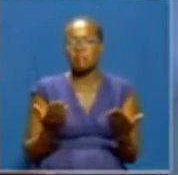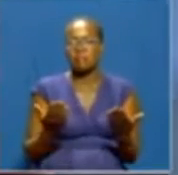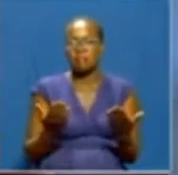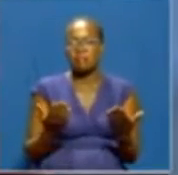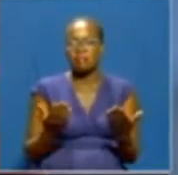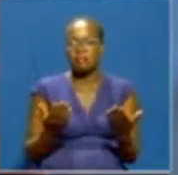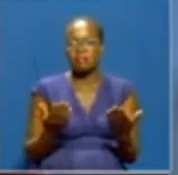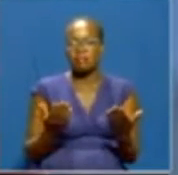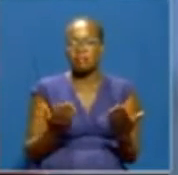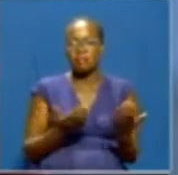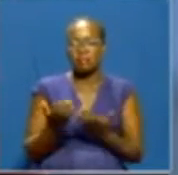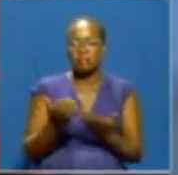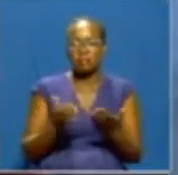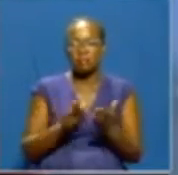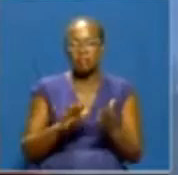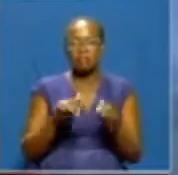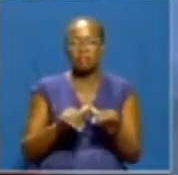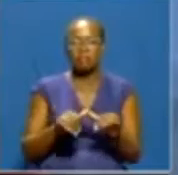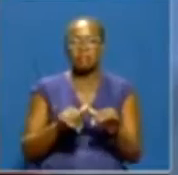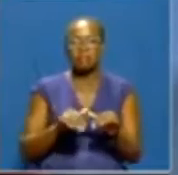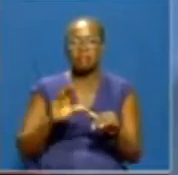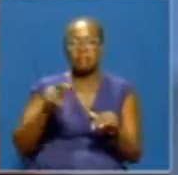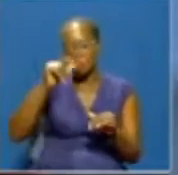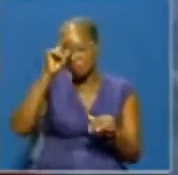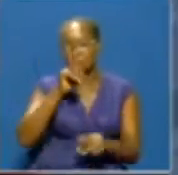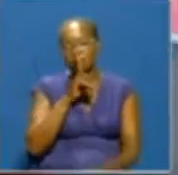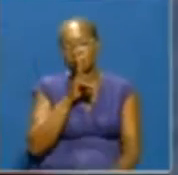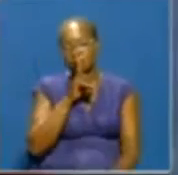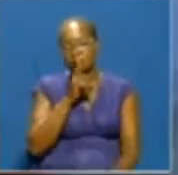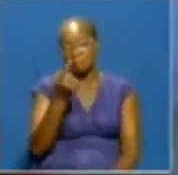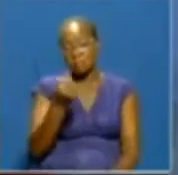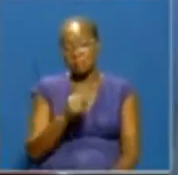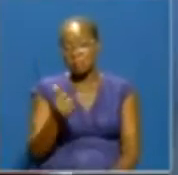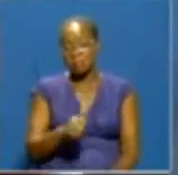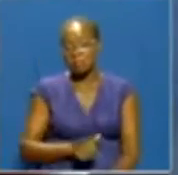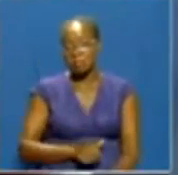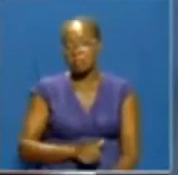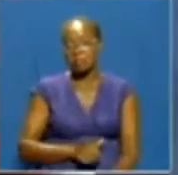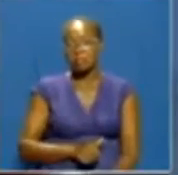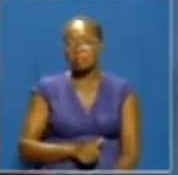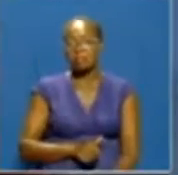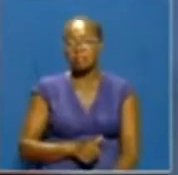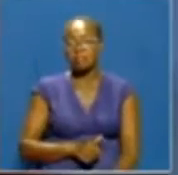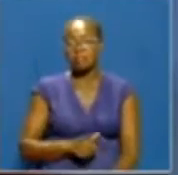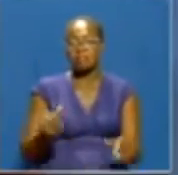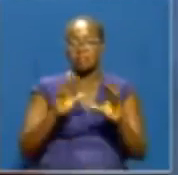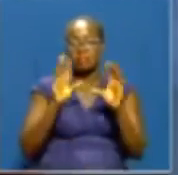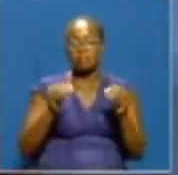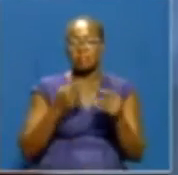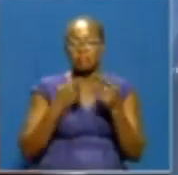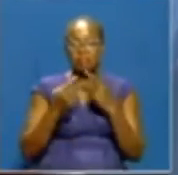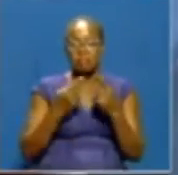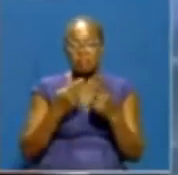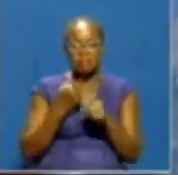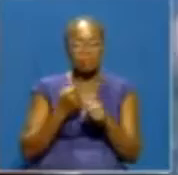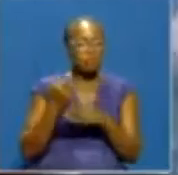kuendelea na biashara yao. Bado serikali ya kaunti haijaweza kufika mahali hapa na haijaweza kutuambia kiufupi ni nini wataweza kuwafanyia